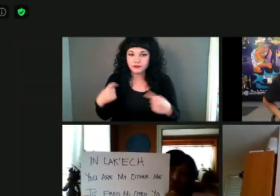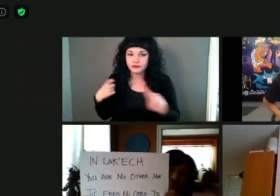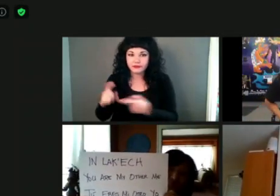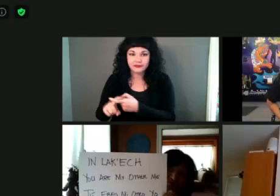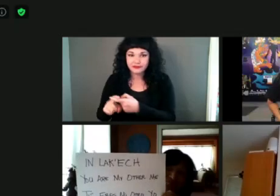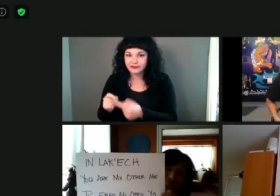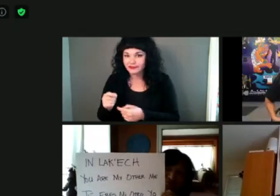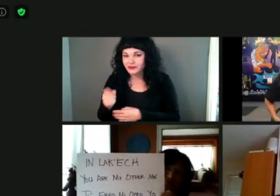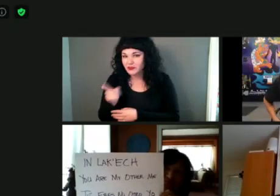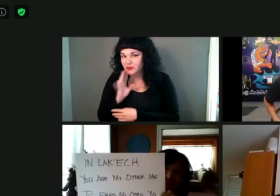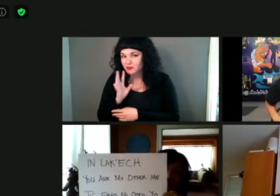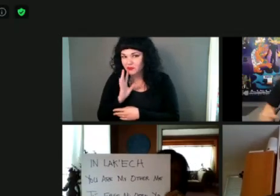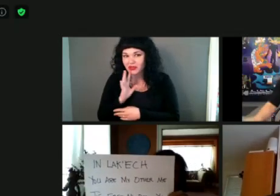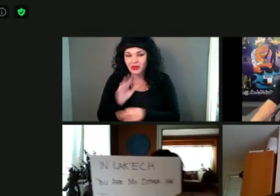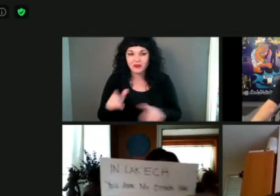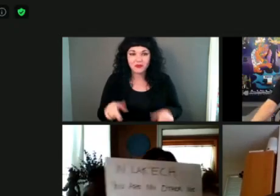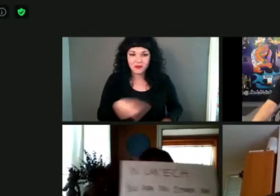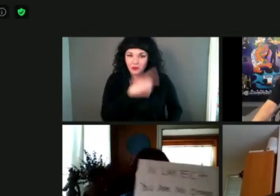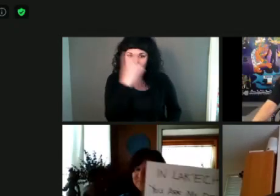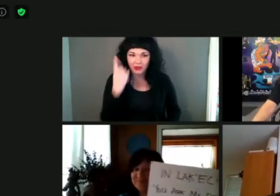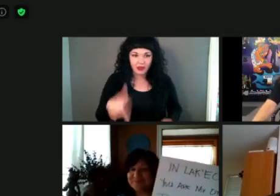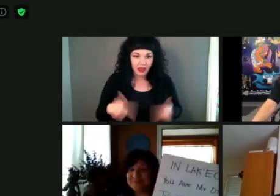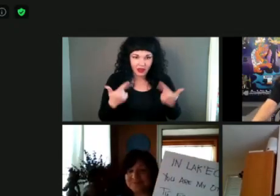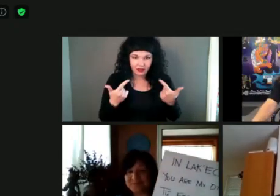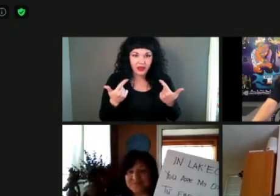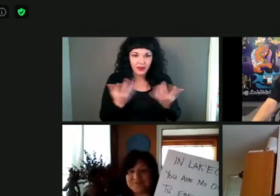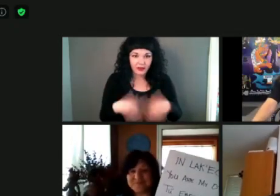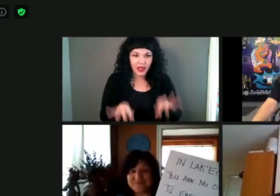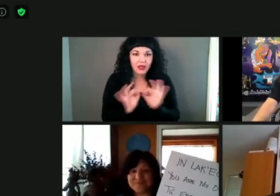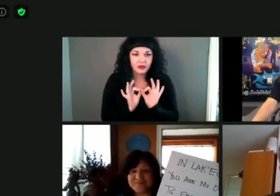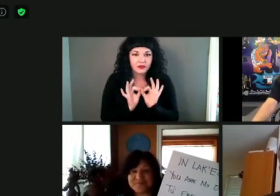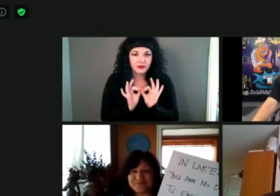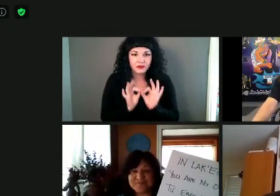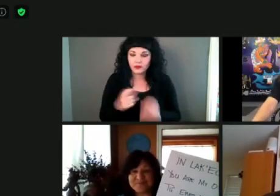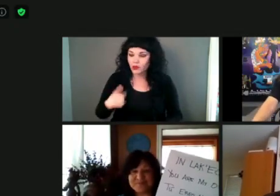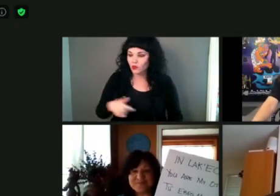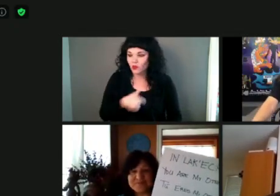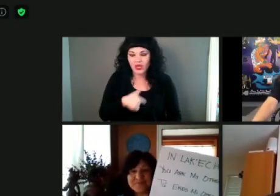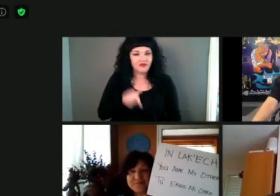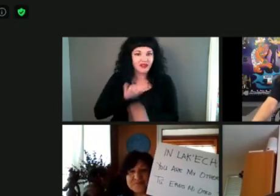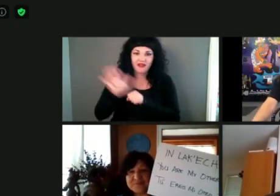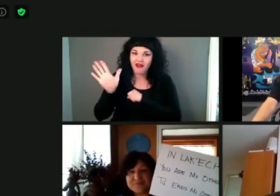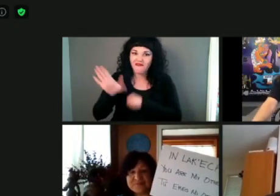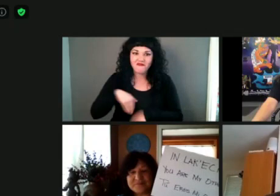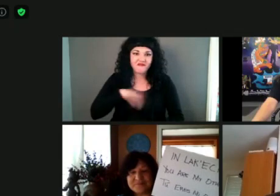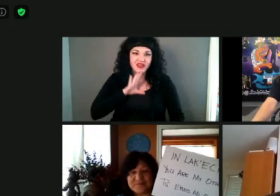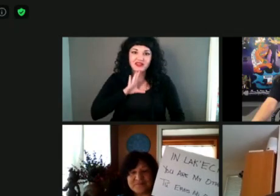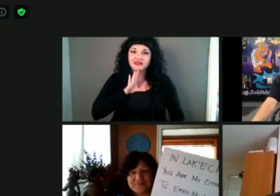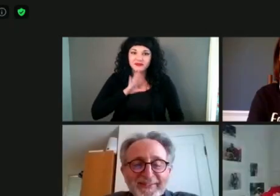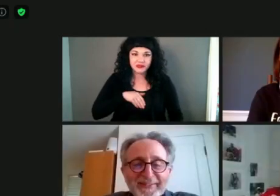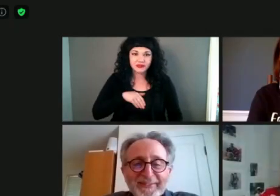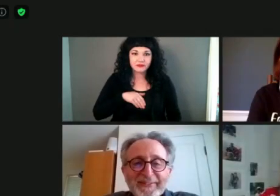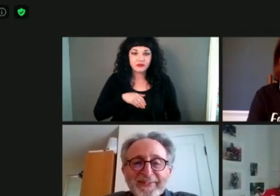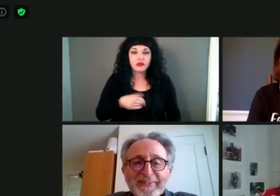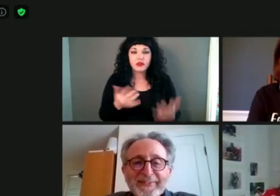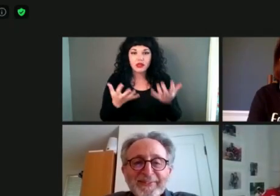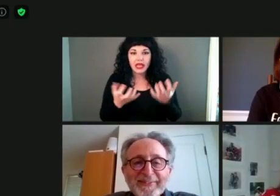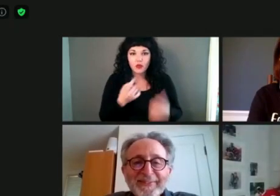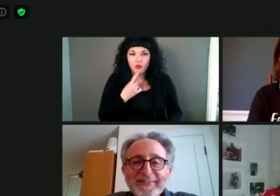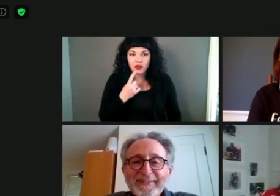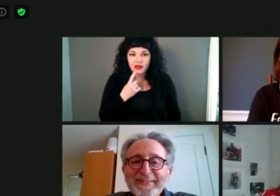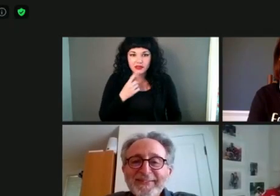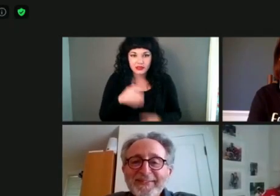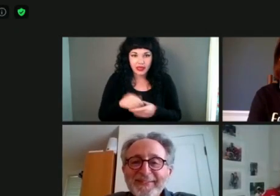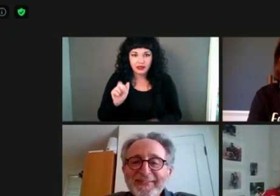matter. La And vida I wanna negra. We've had enough. Black Lives Matter. And I want to say in Arabic, so مهمة